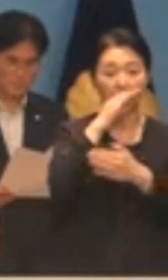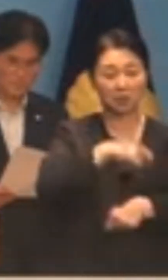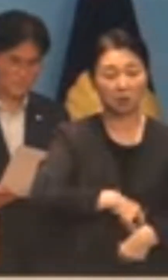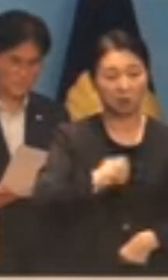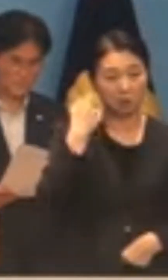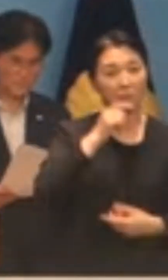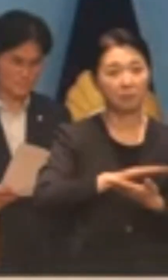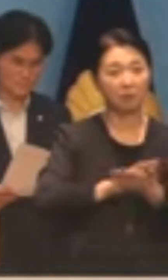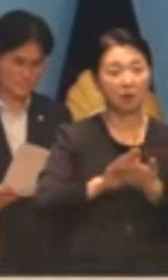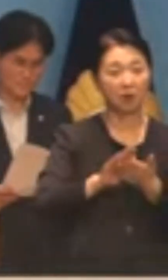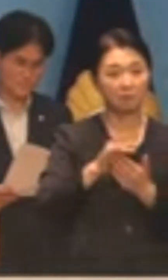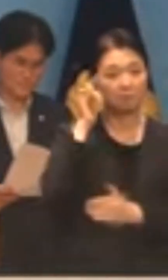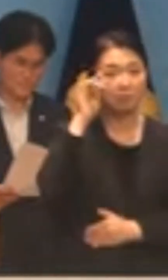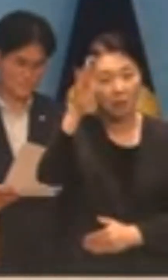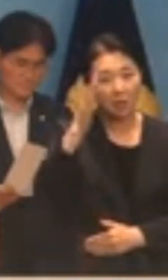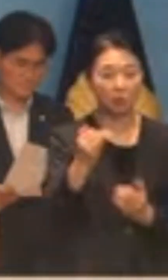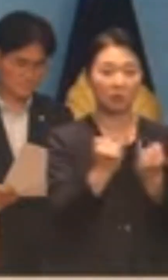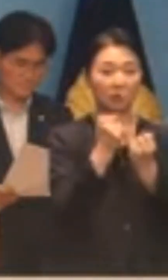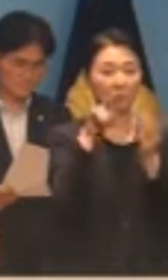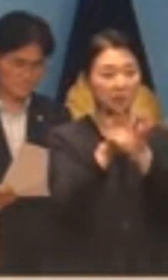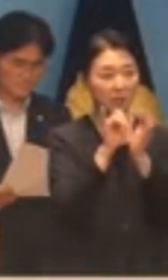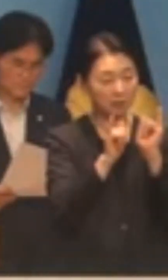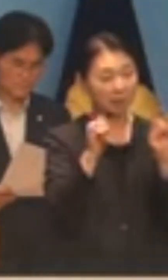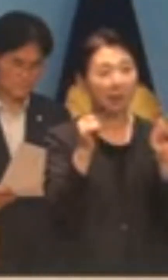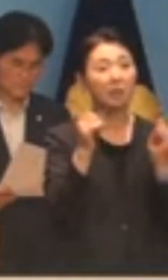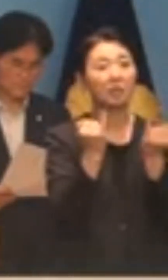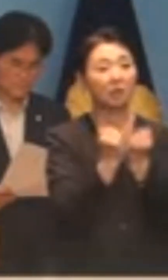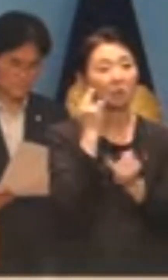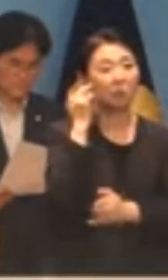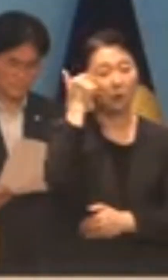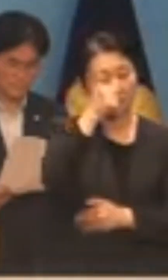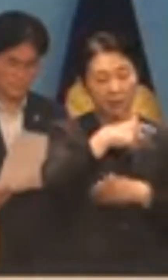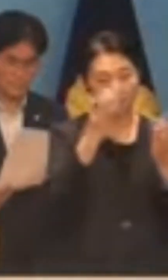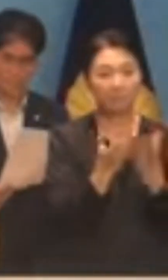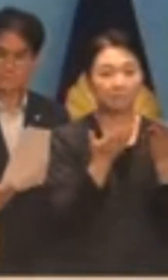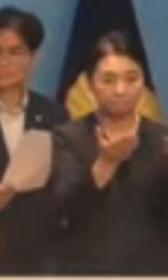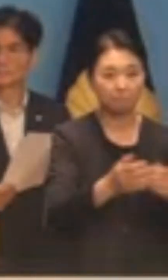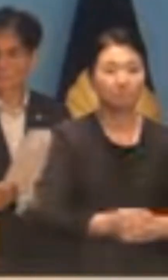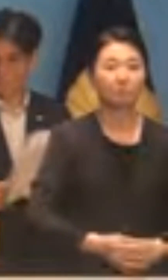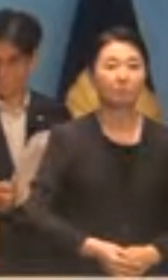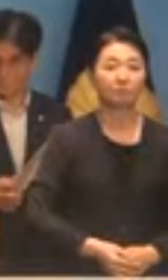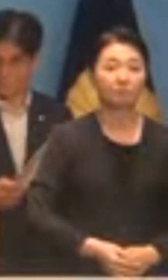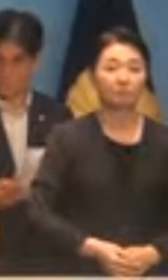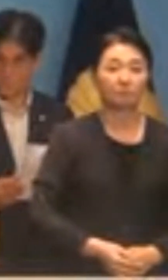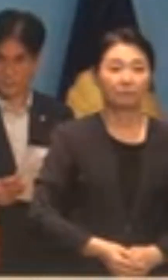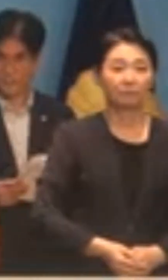정의와 평화를 사모하는 여성 신학자 및 여성 목회자 일동.